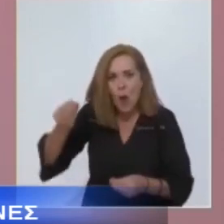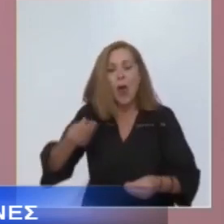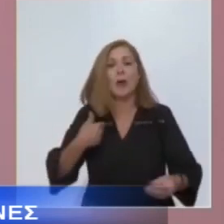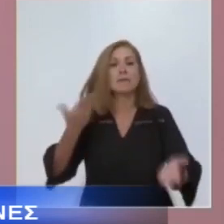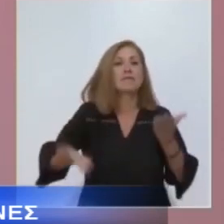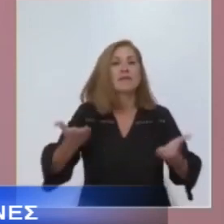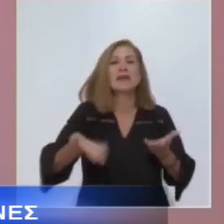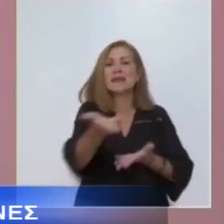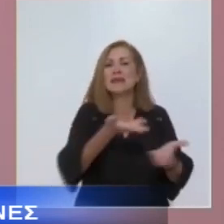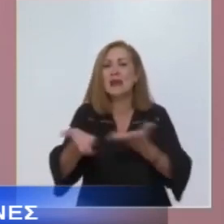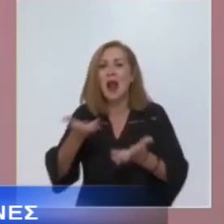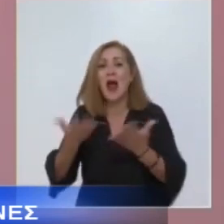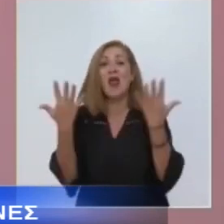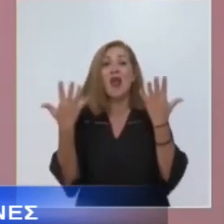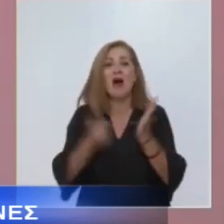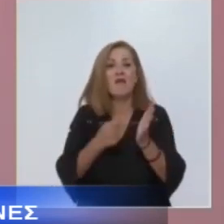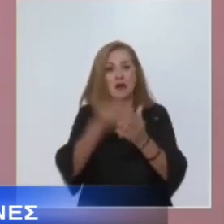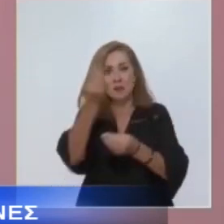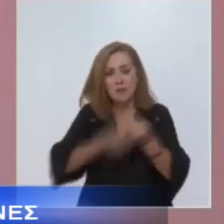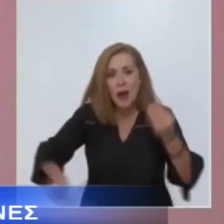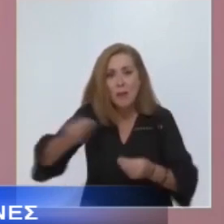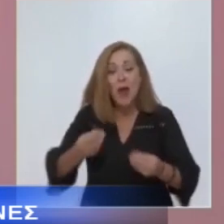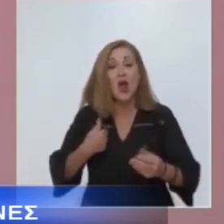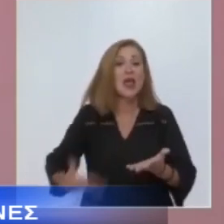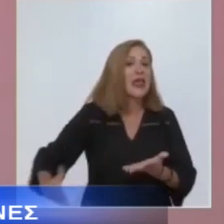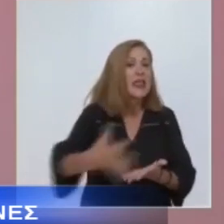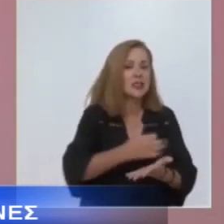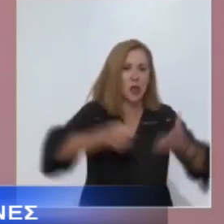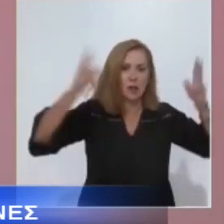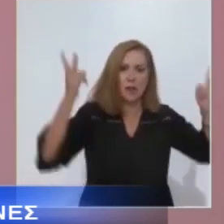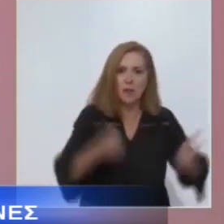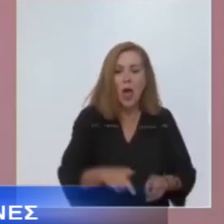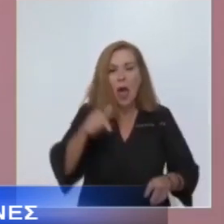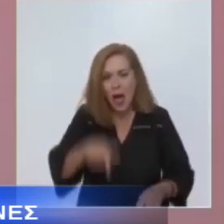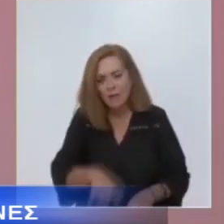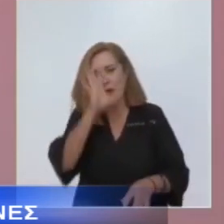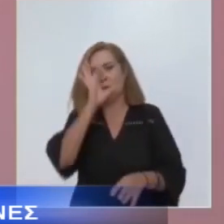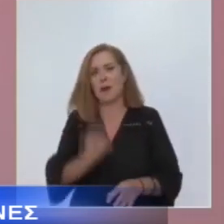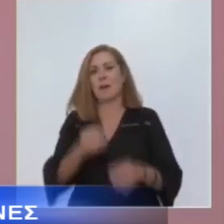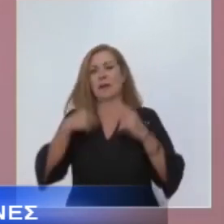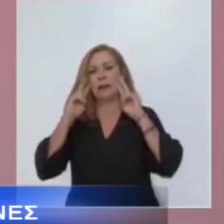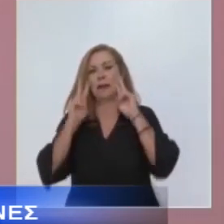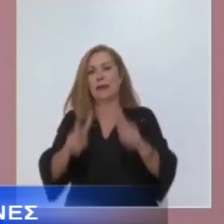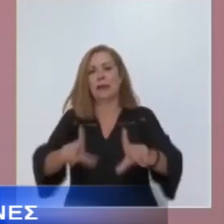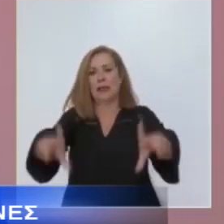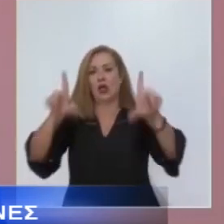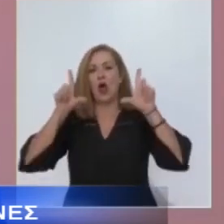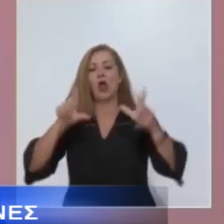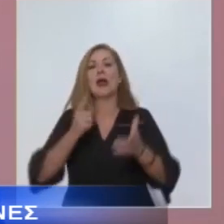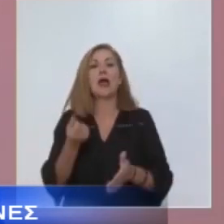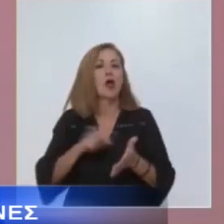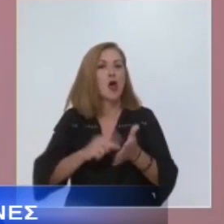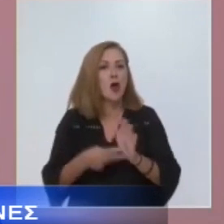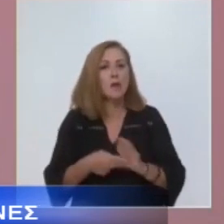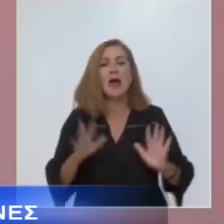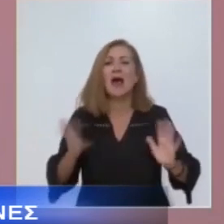συναλλαγών, μείωση του πραγματικού εισοδήματος και ακραία ακρίβεια. Αυτή είναι η πραγματική εικόνα της οικονομίας, που δεν μπορεί να αλλάξει μαγικά με την